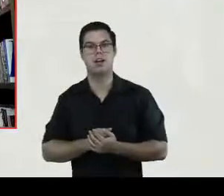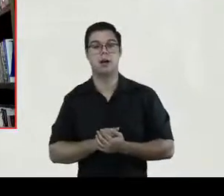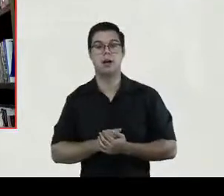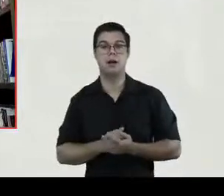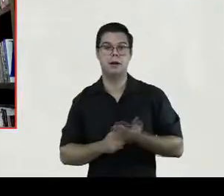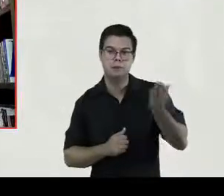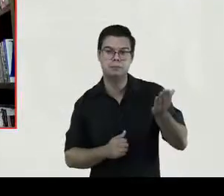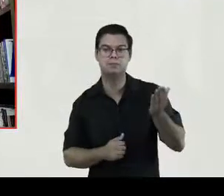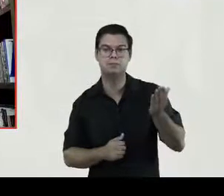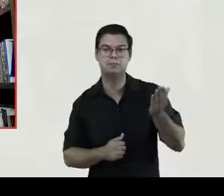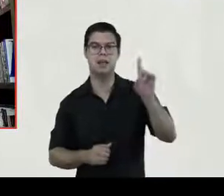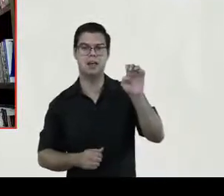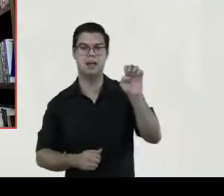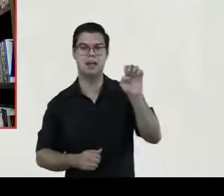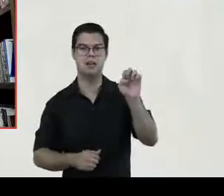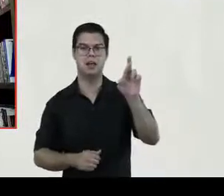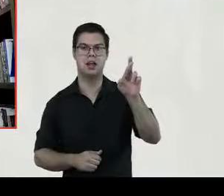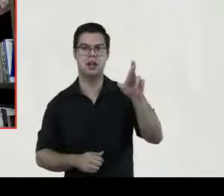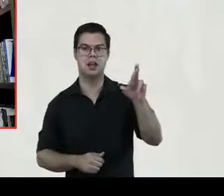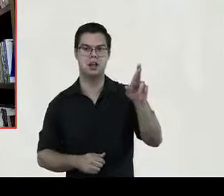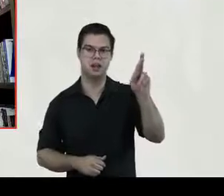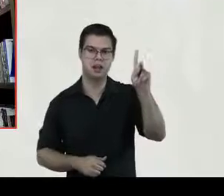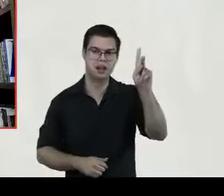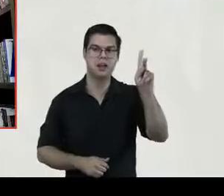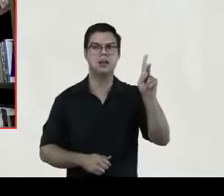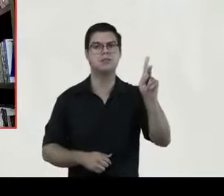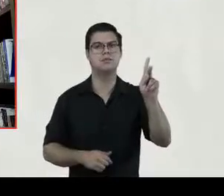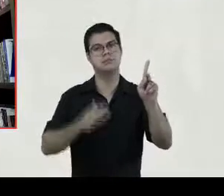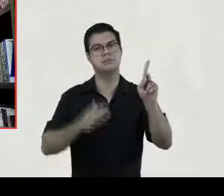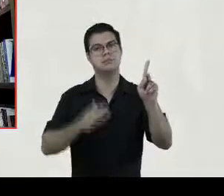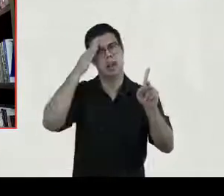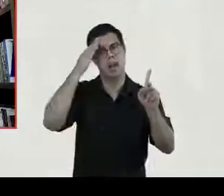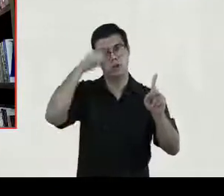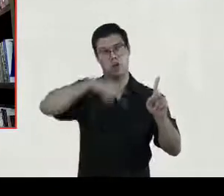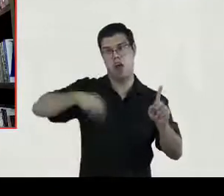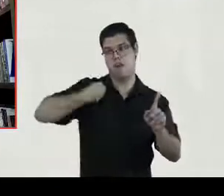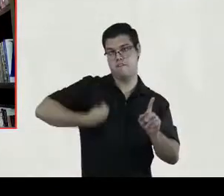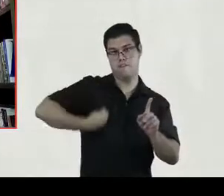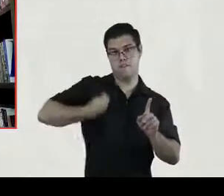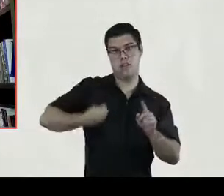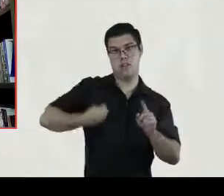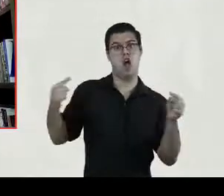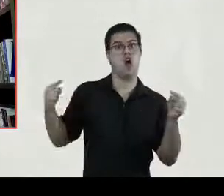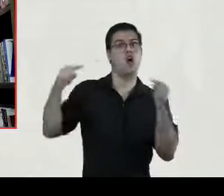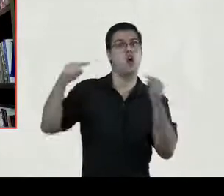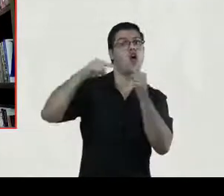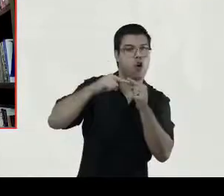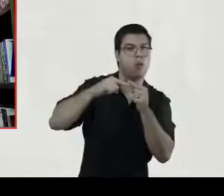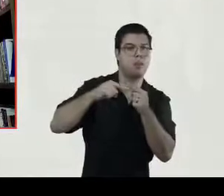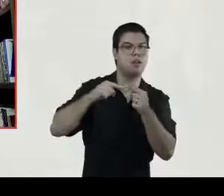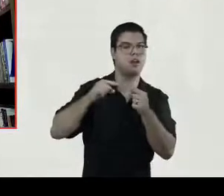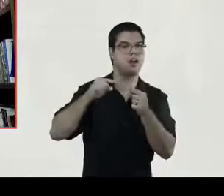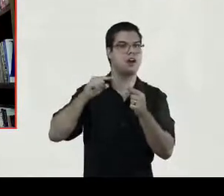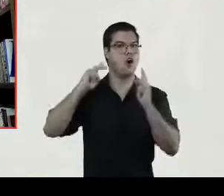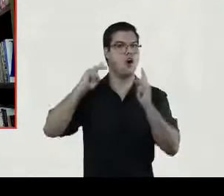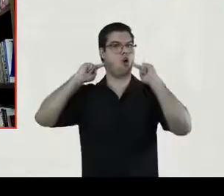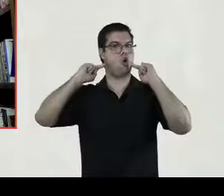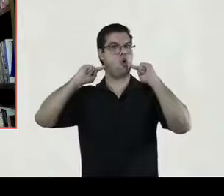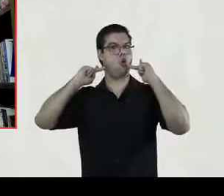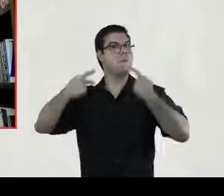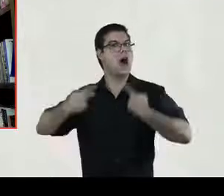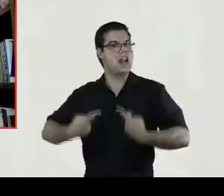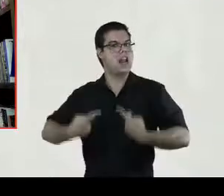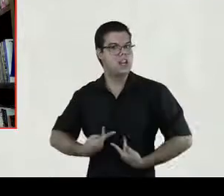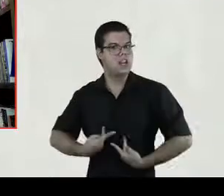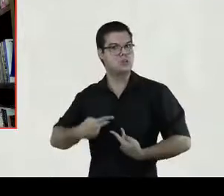Derek, eu acho que talvez estejamos vivendo um humanismo mais pragmático, como você colocou, mas eu